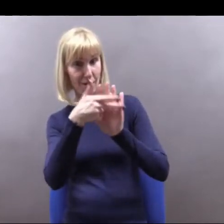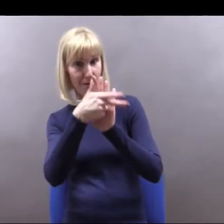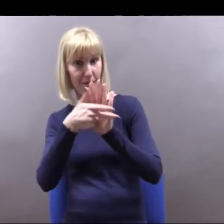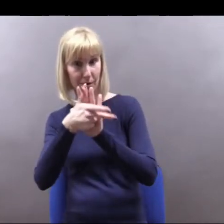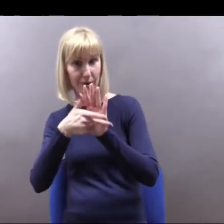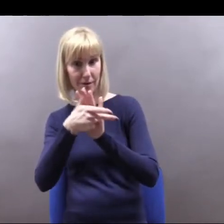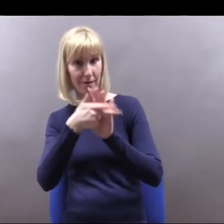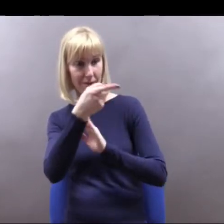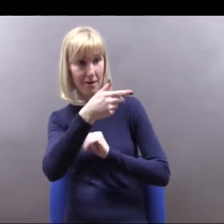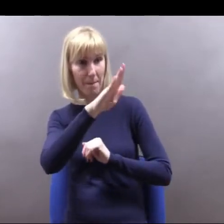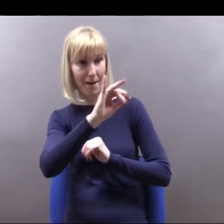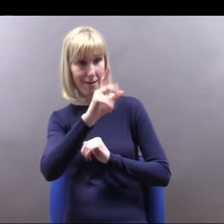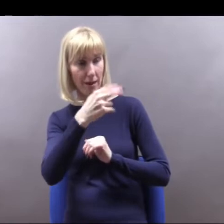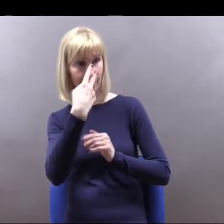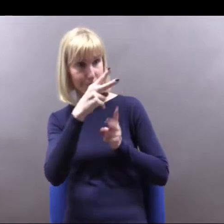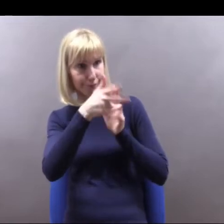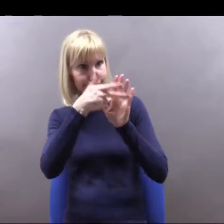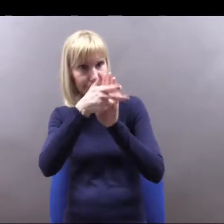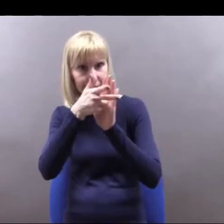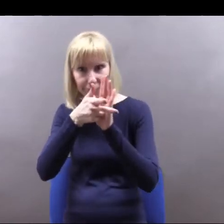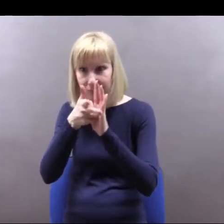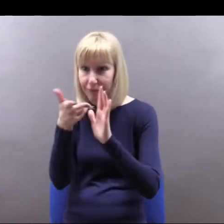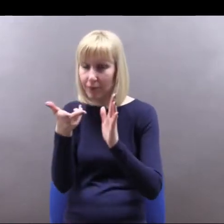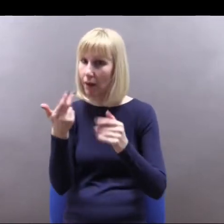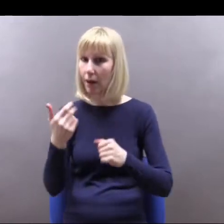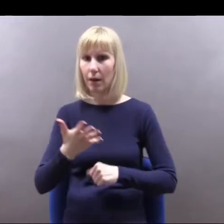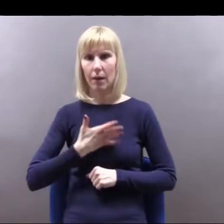Tutaj kamerzysta Bartek, to jest ujęcie znowu z głowy.